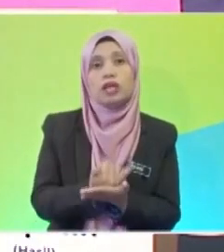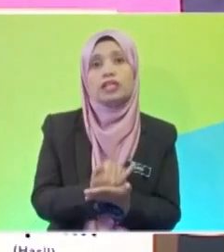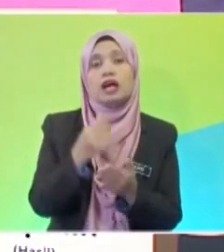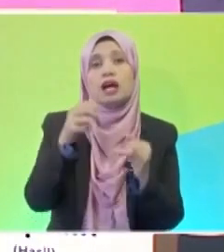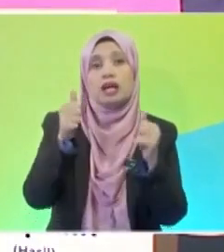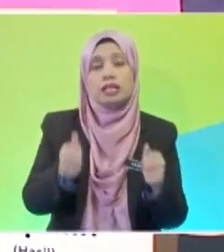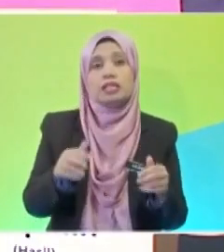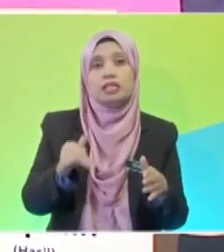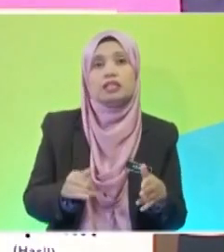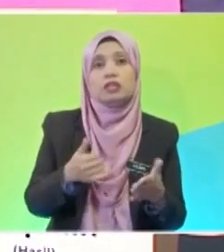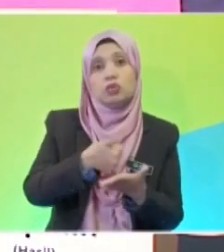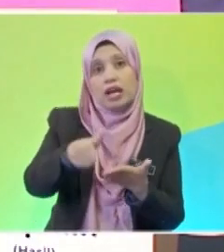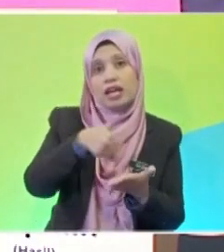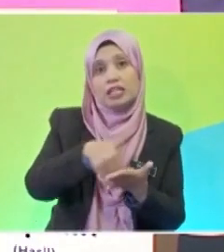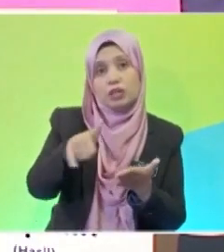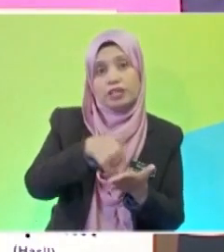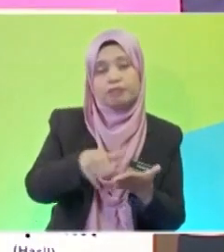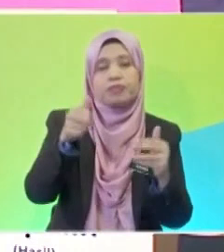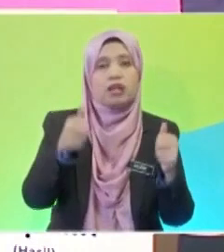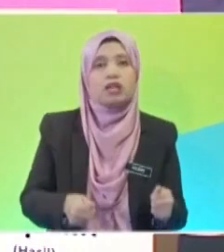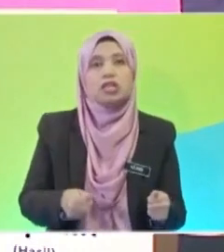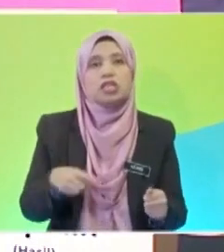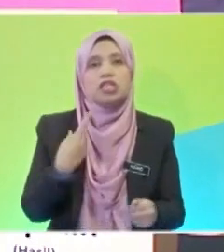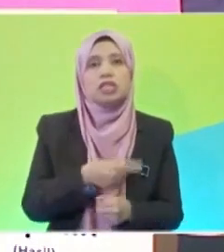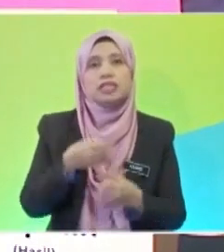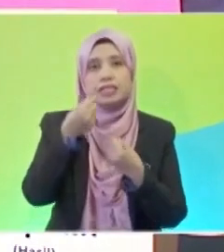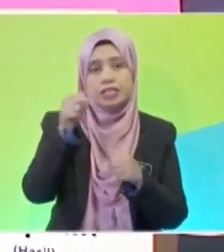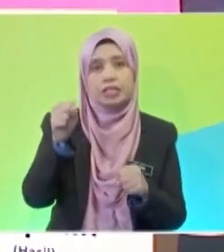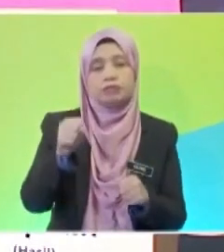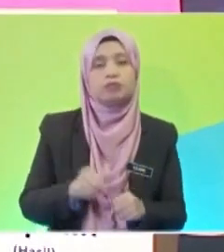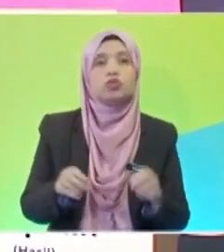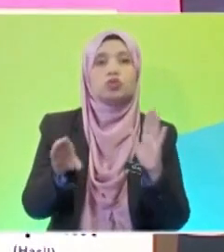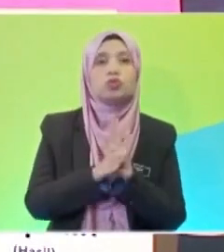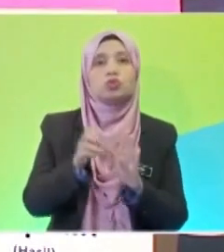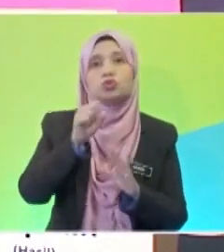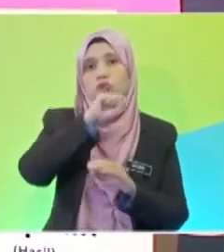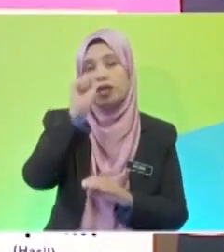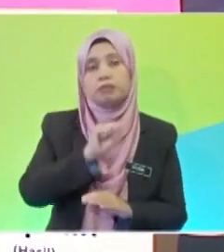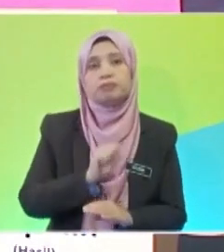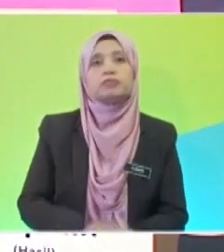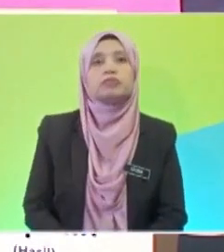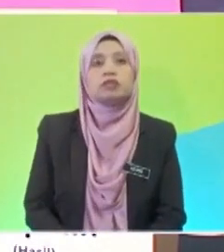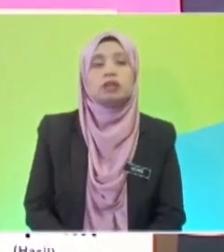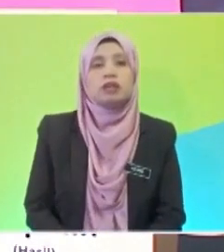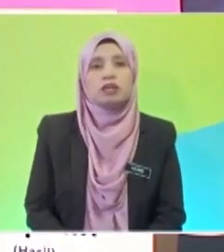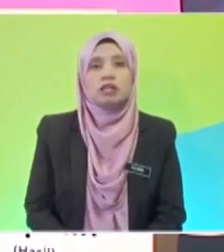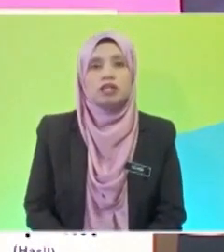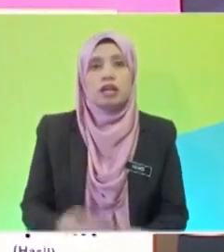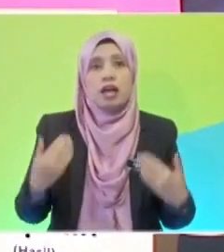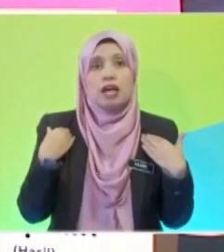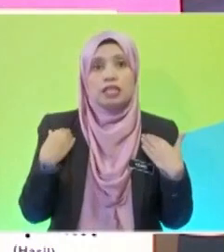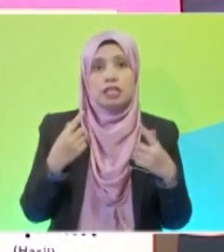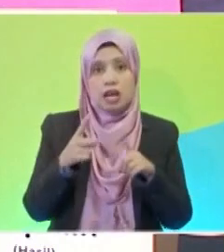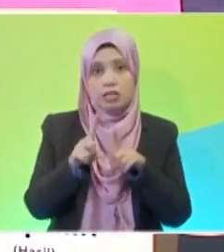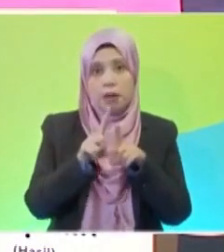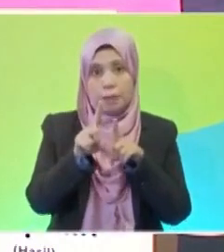Bagaimana awak nak sediakan? Kita buat akaun yuran. Baik. Kita kena sediakan akaun yuran. Ini contoh soalan lah. Okay. Awak nampak cikgu buat anak panah warna merah tu,